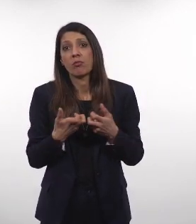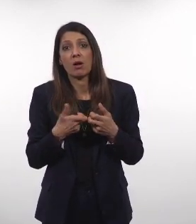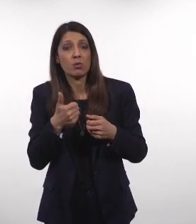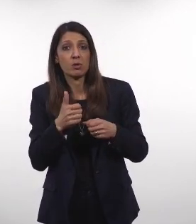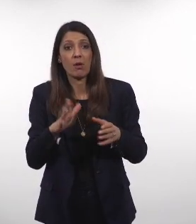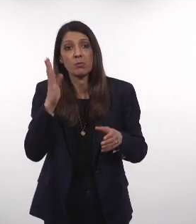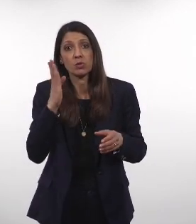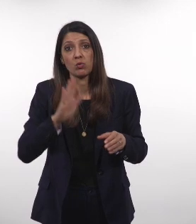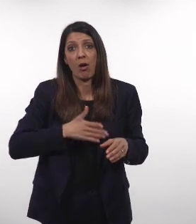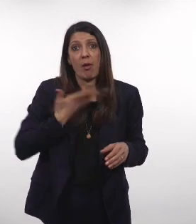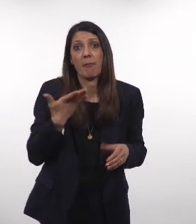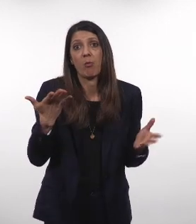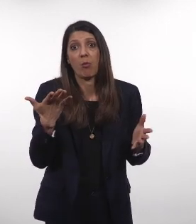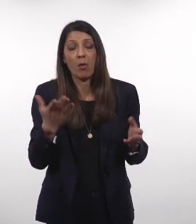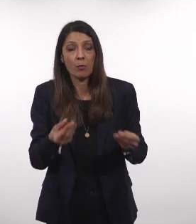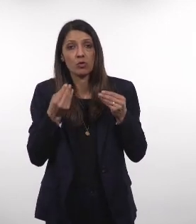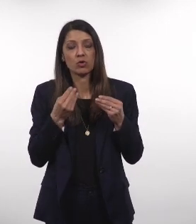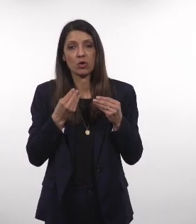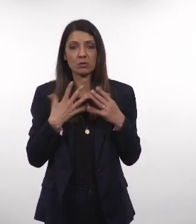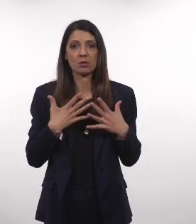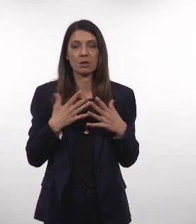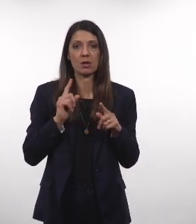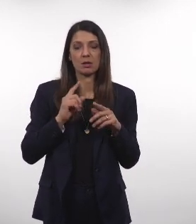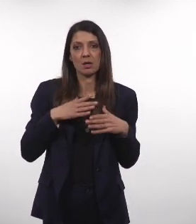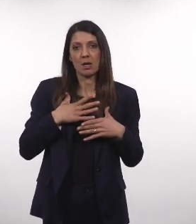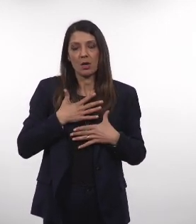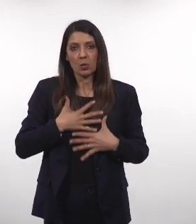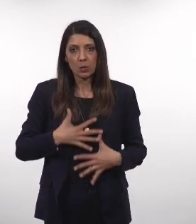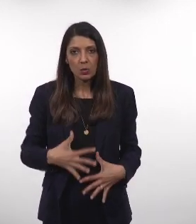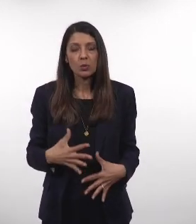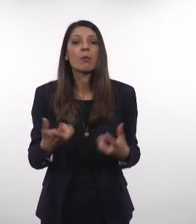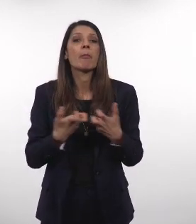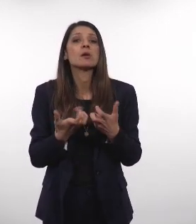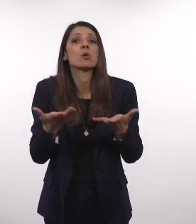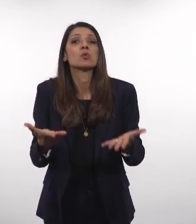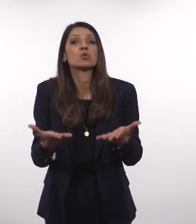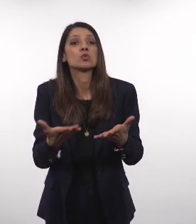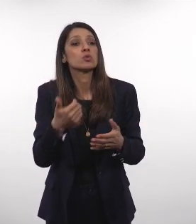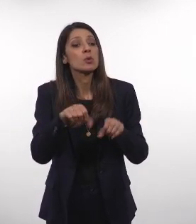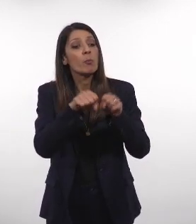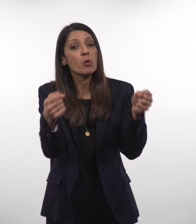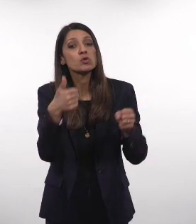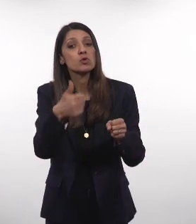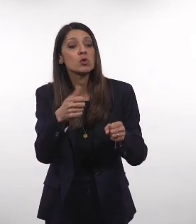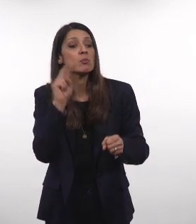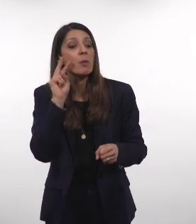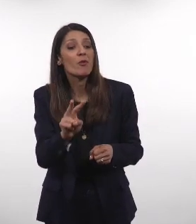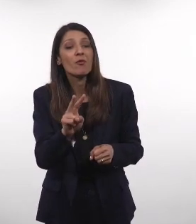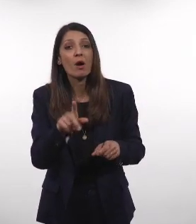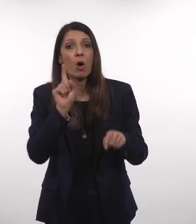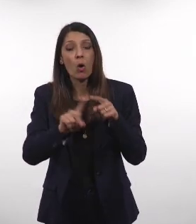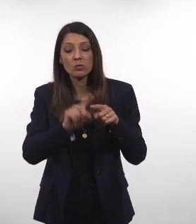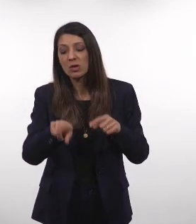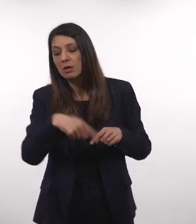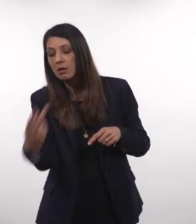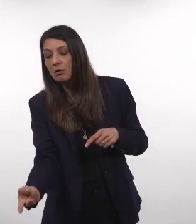sensoriel, qui est à la fois un renforçateur. Par exemple, pour aujourd'hui, c'était le fait de voir tomber des objets, de faire